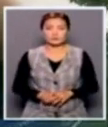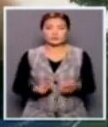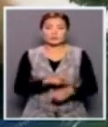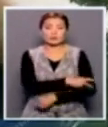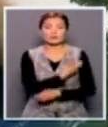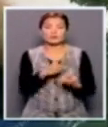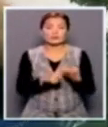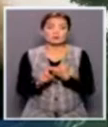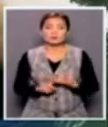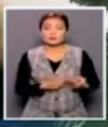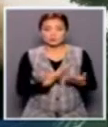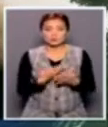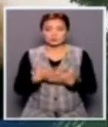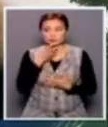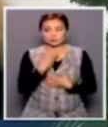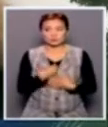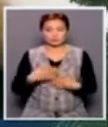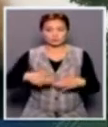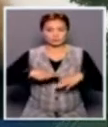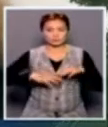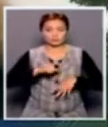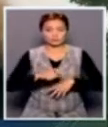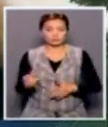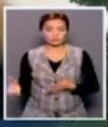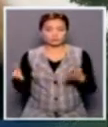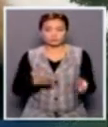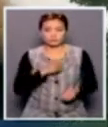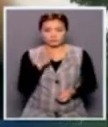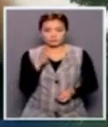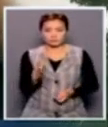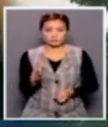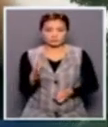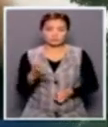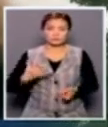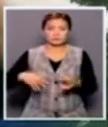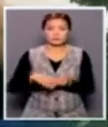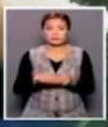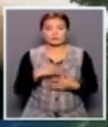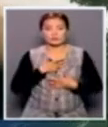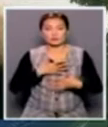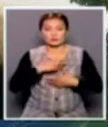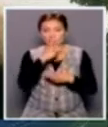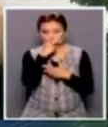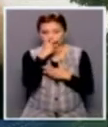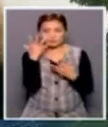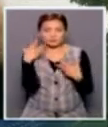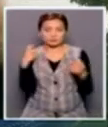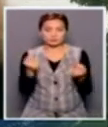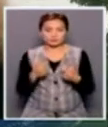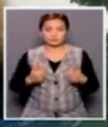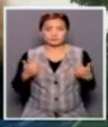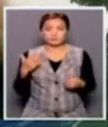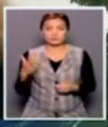ауруханаларда негізінен осы өзіміздің жергілікті мамандар тартылатын болады. Бүкіл ИВЛ аппараттары, заманауи